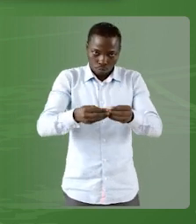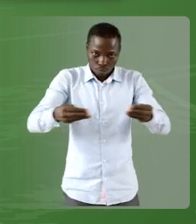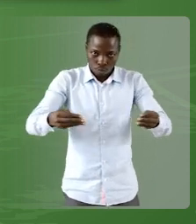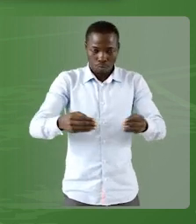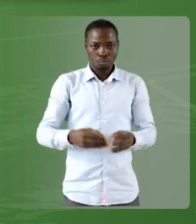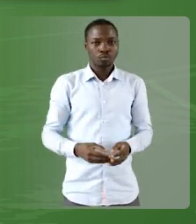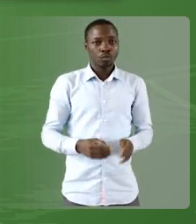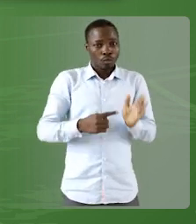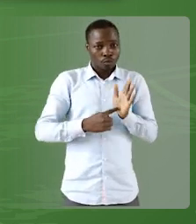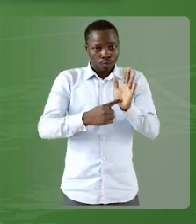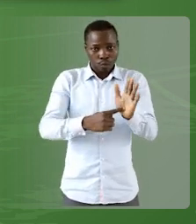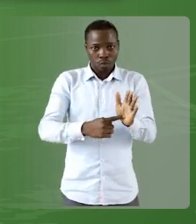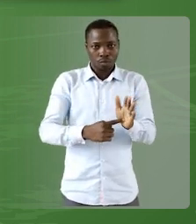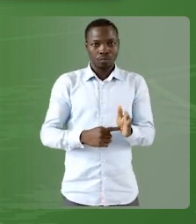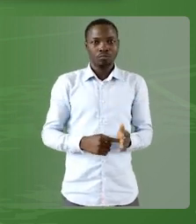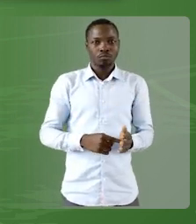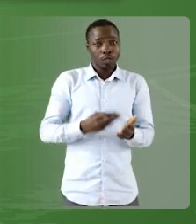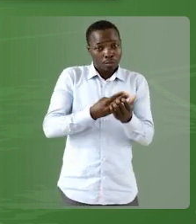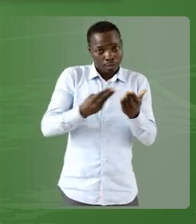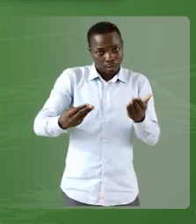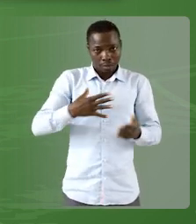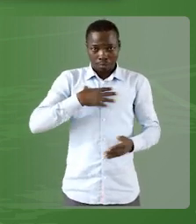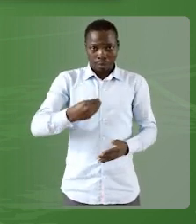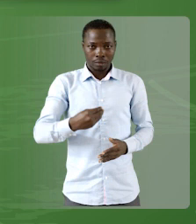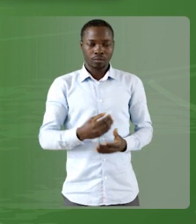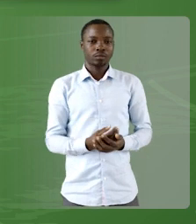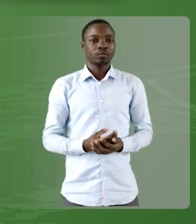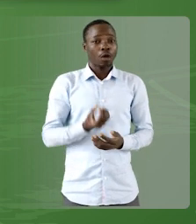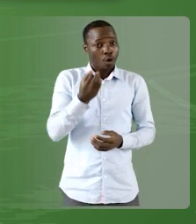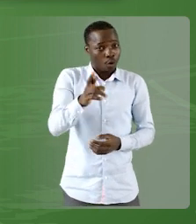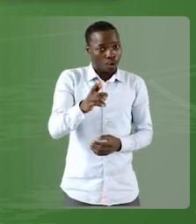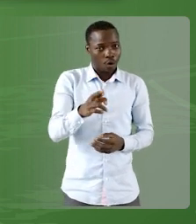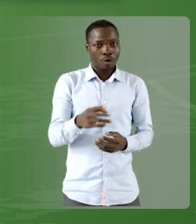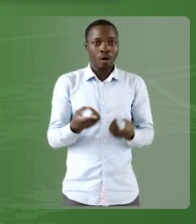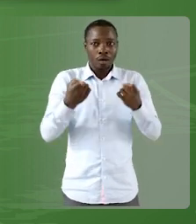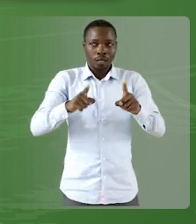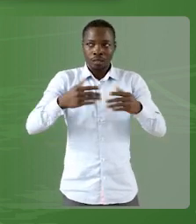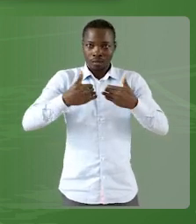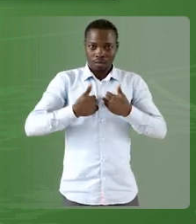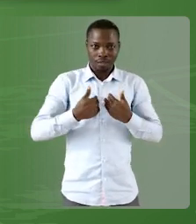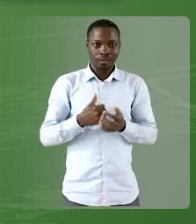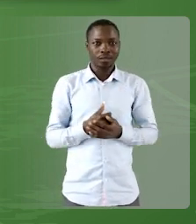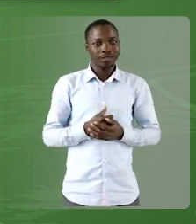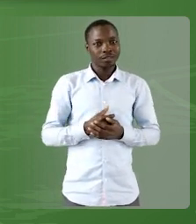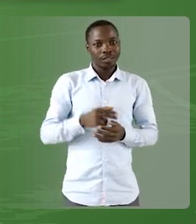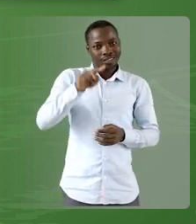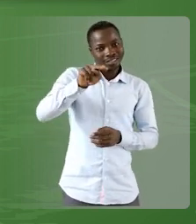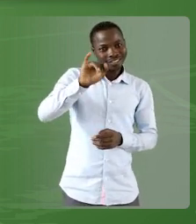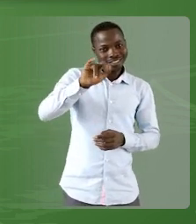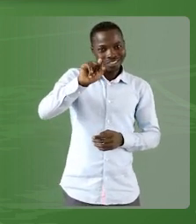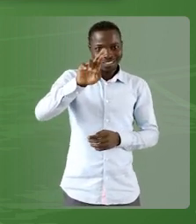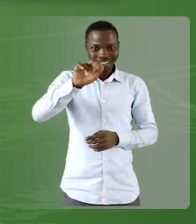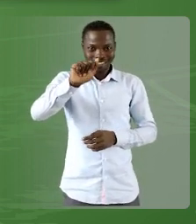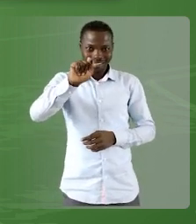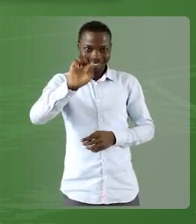un précipité blanc, alors que, en présence de nitrate